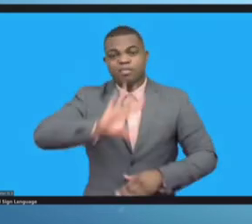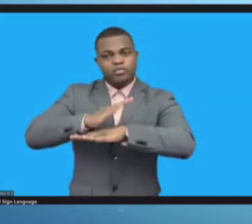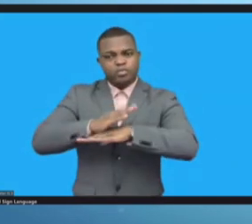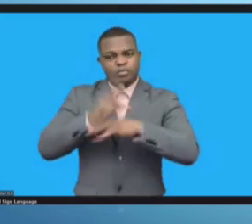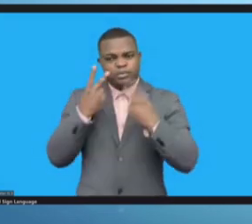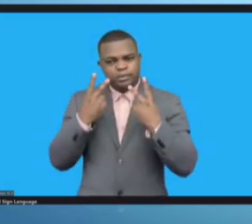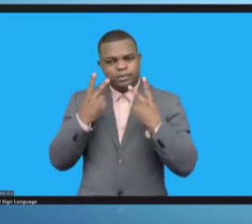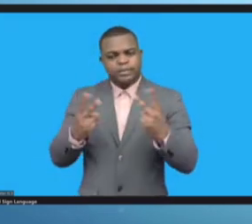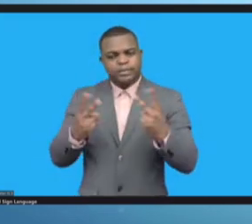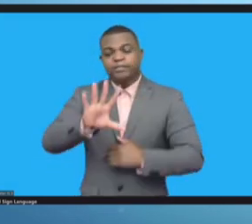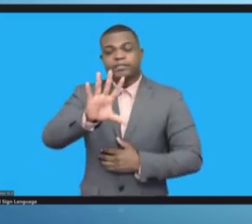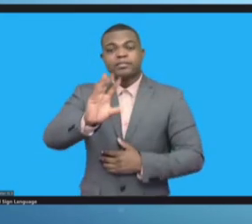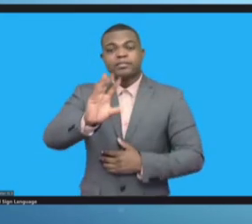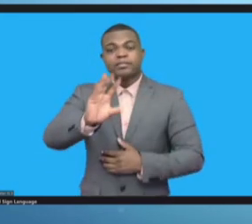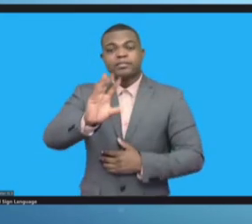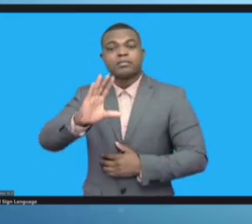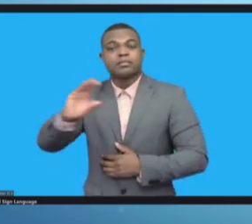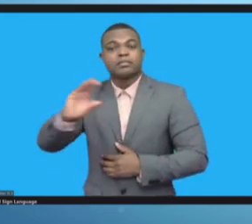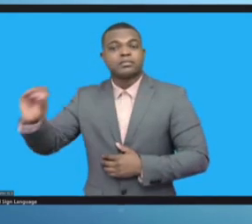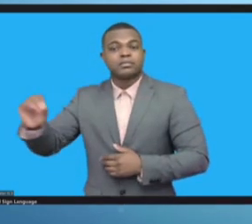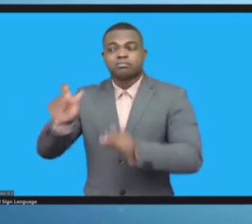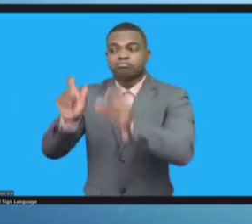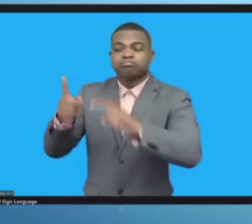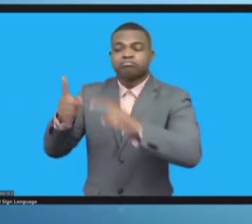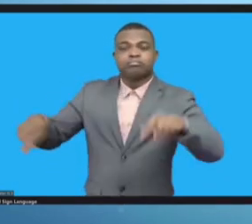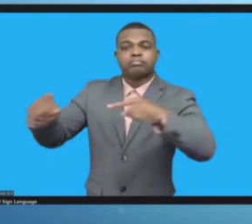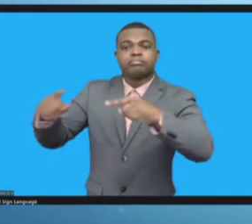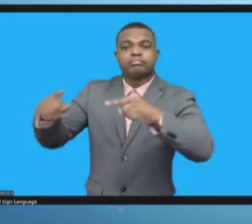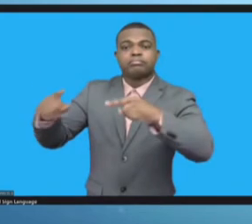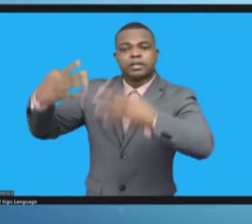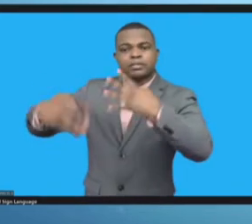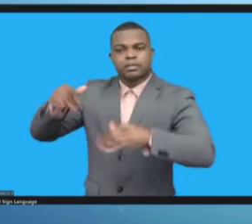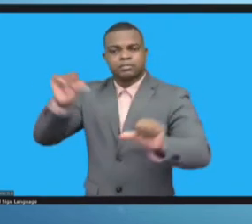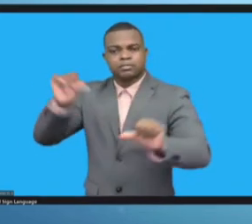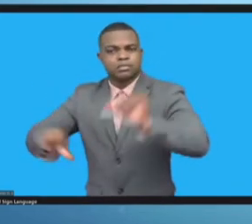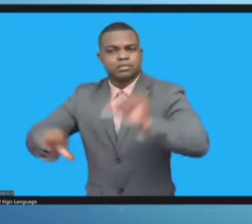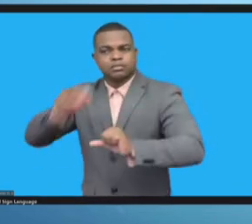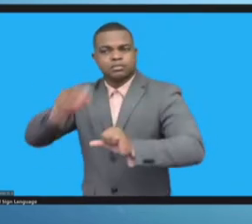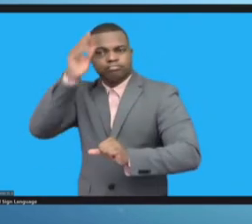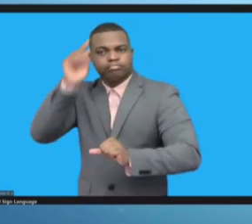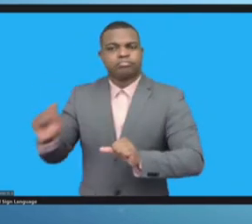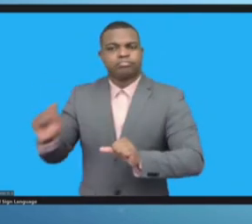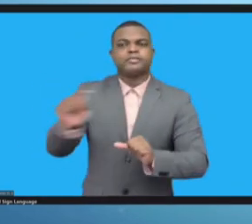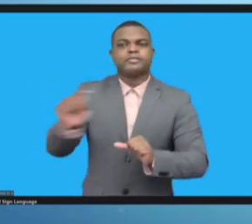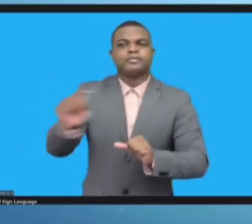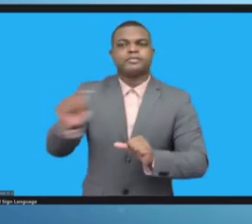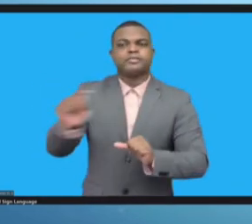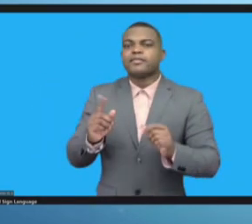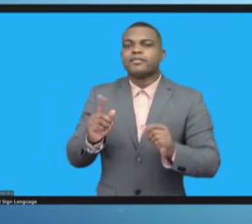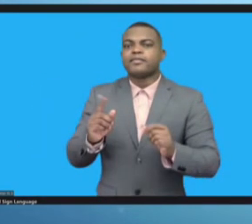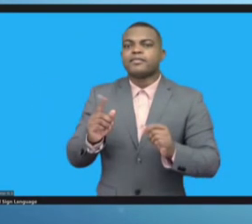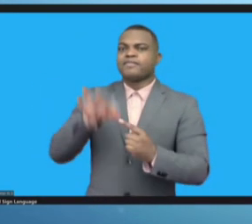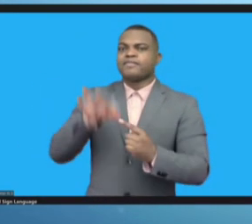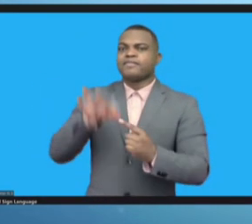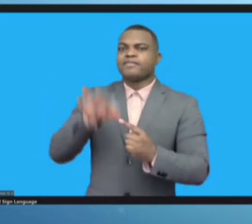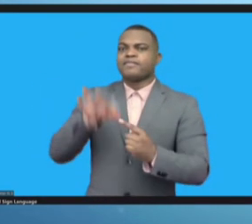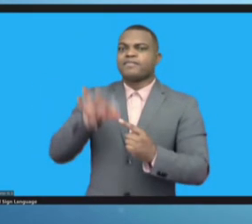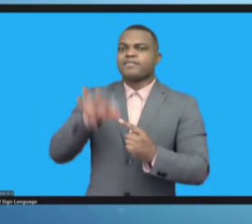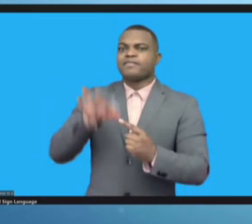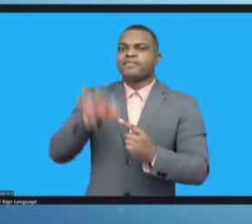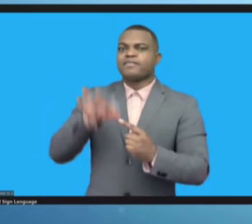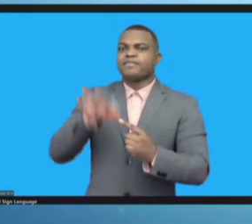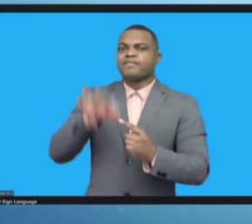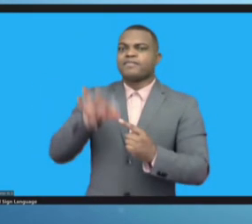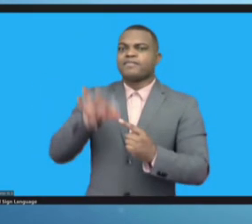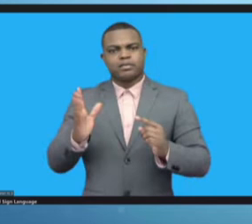pertinent de solutions africaines aux problèmes africains. Cette plateforme va donc mettre en lien plusieurs experts. Le